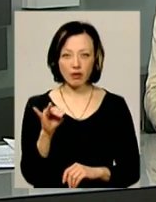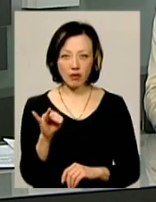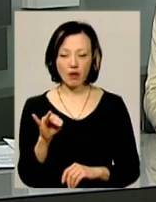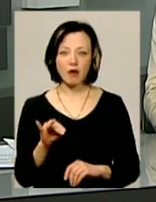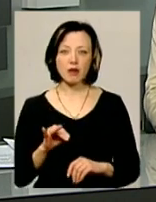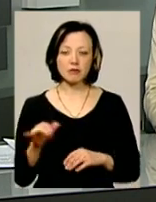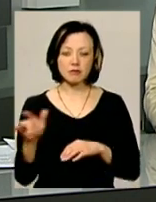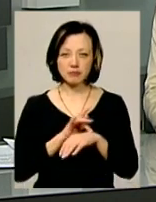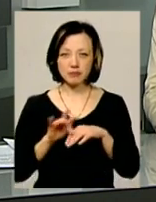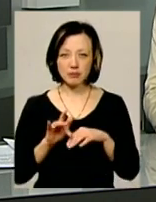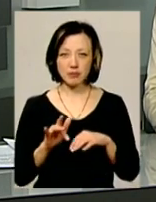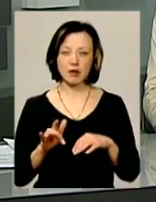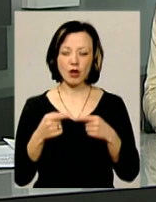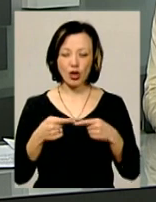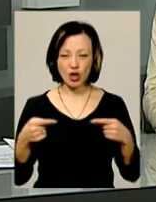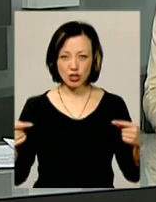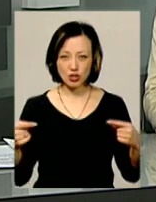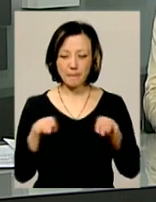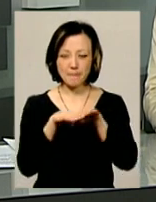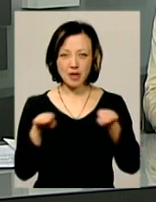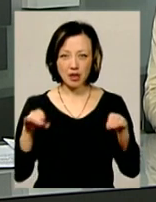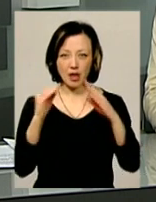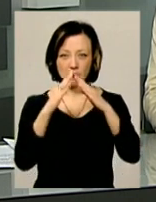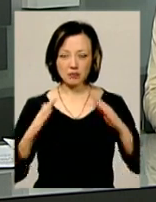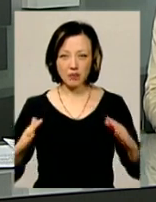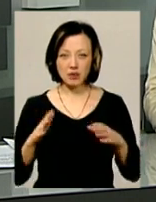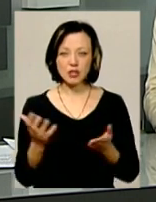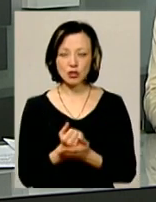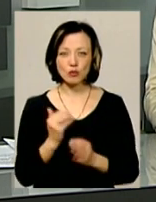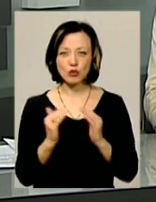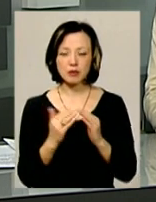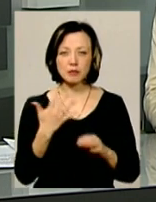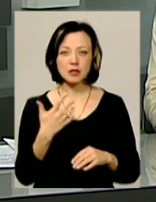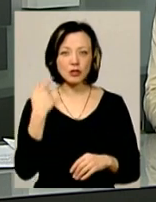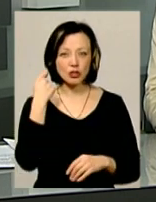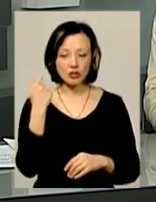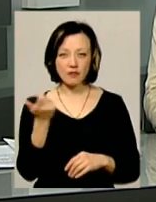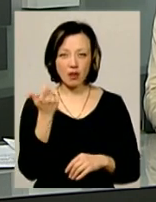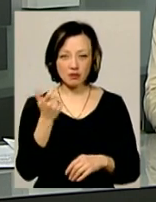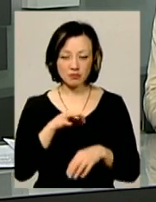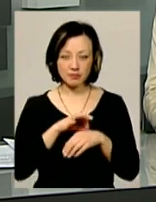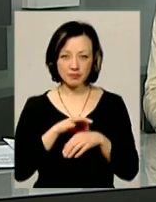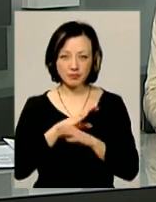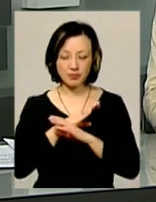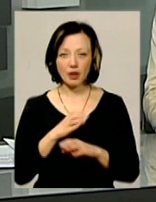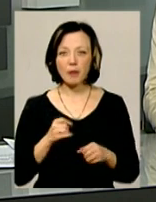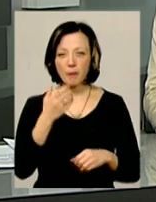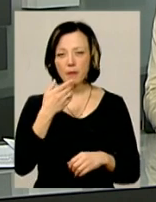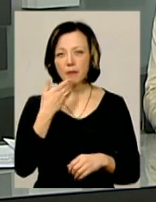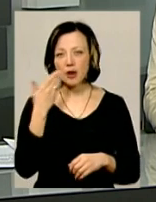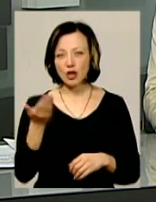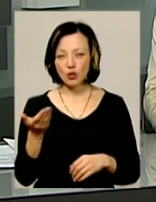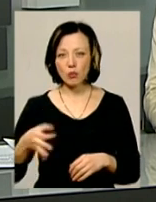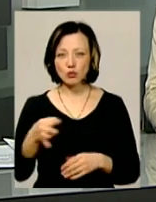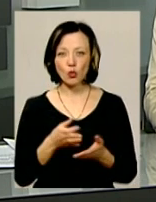та перекриття хати. Під час ліквідації пожежі рятувальники знайшли в будинку тіло 50-річного власника. Як повідомив речник обласного